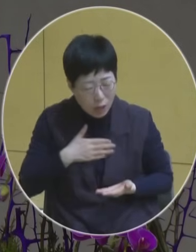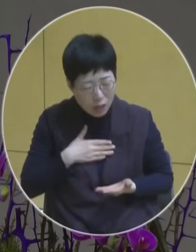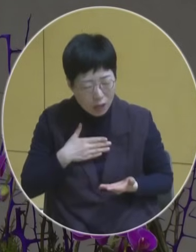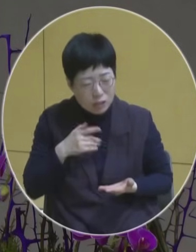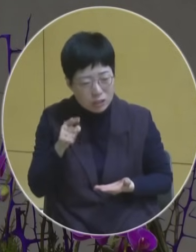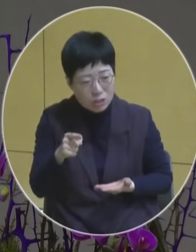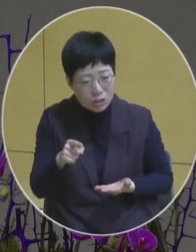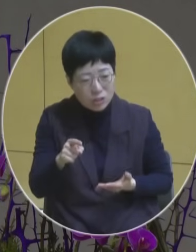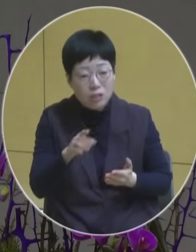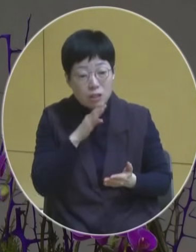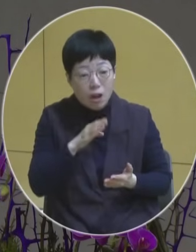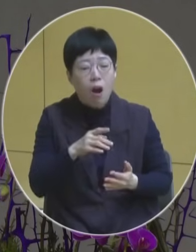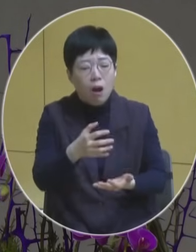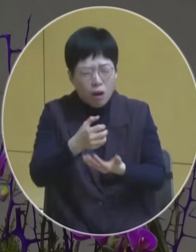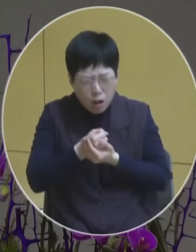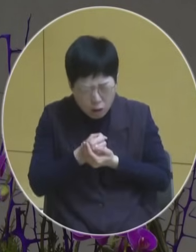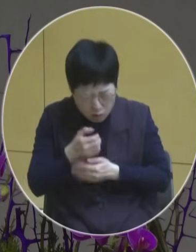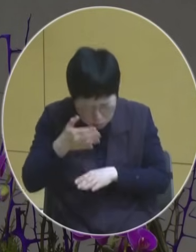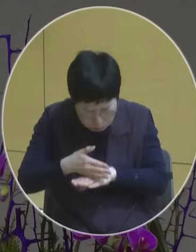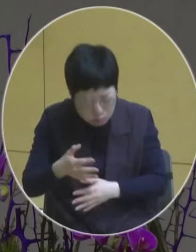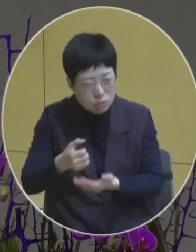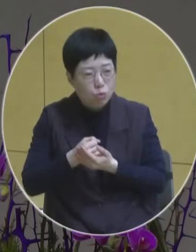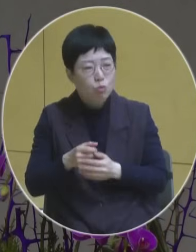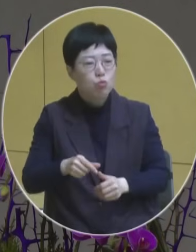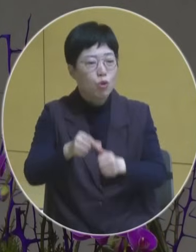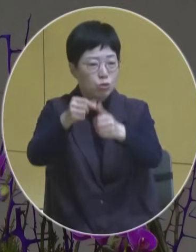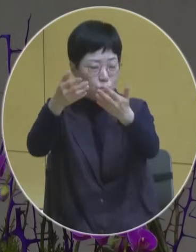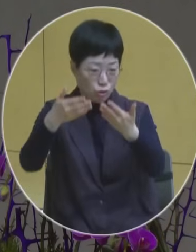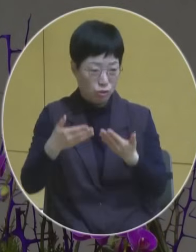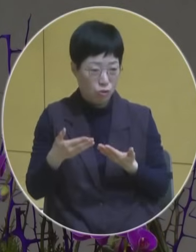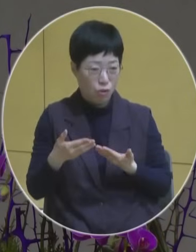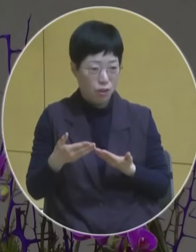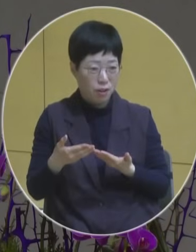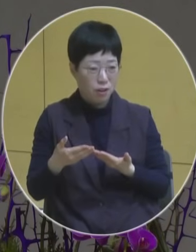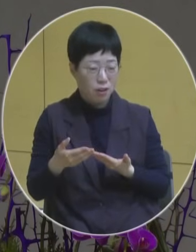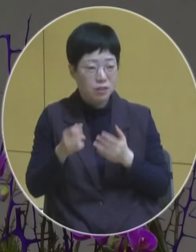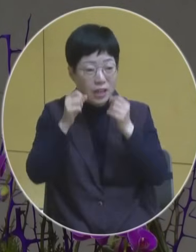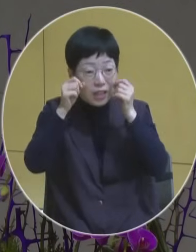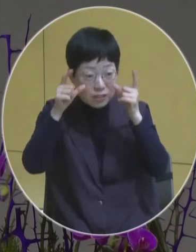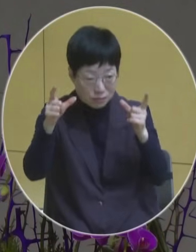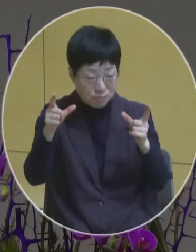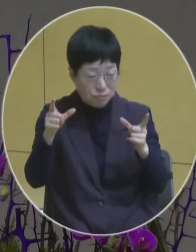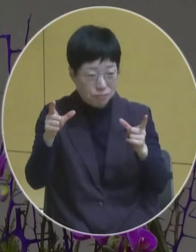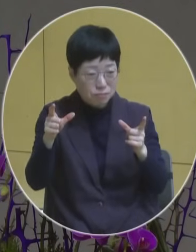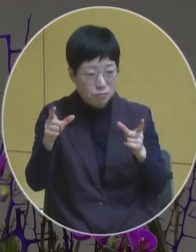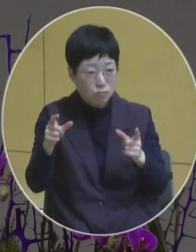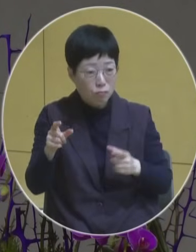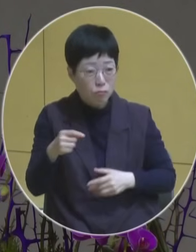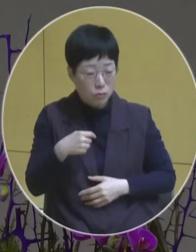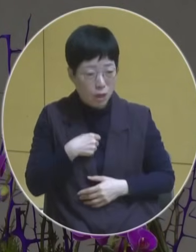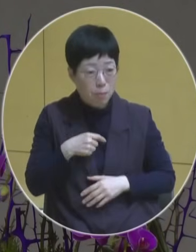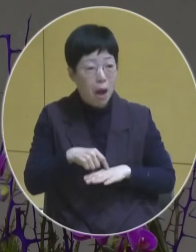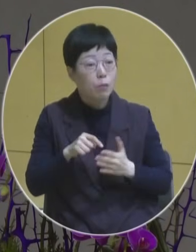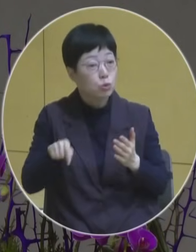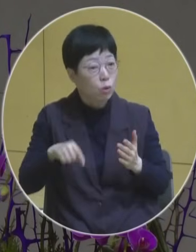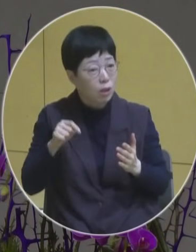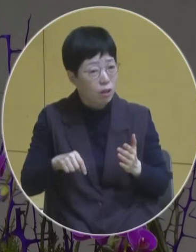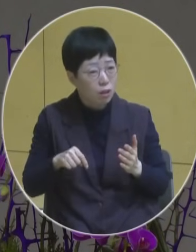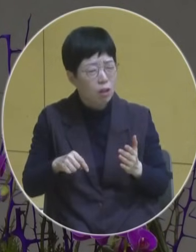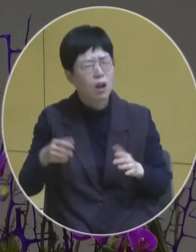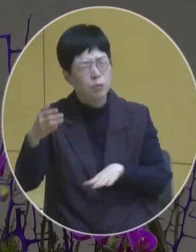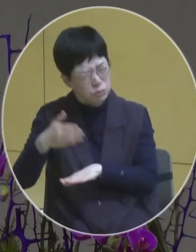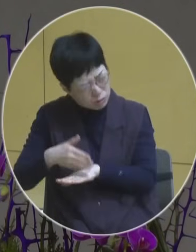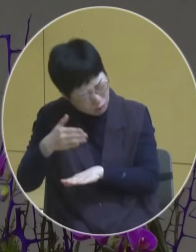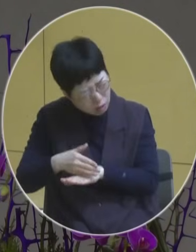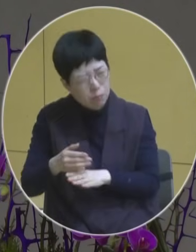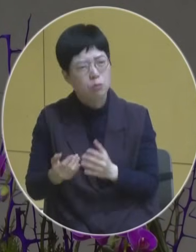그 사실을 믿고 받아들일 때에 나에게 구원을 주셨다는 사실을 깨닫게 될 때에 무엇이 우리 마음속에 넘치는가 하면